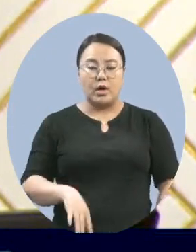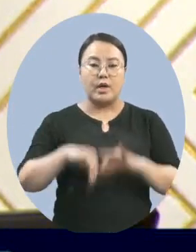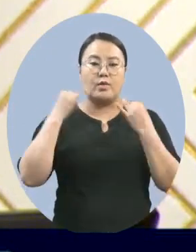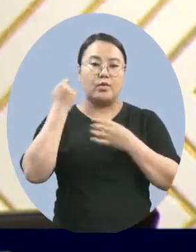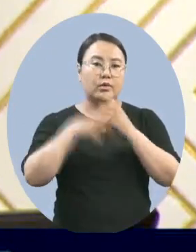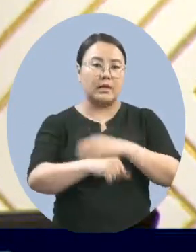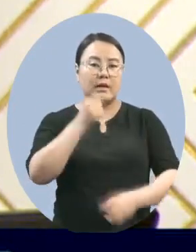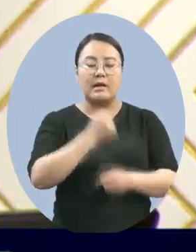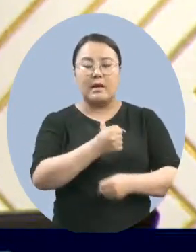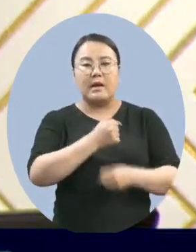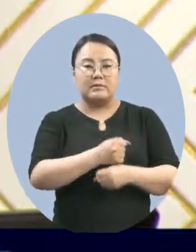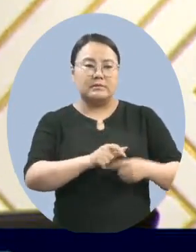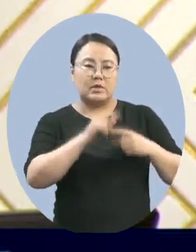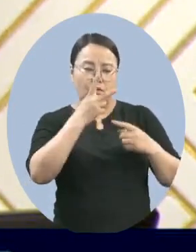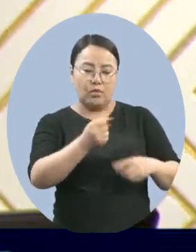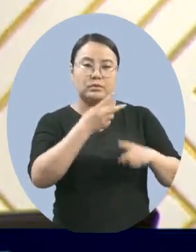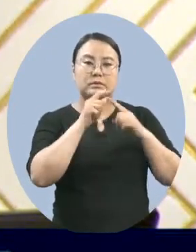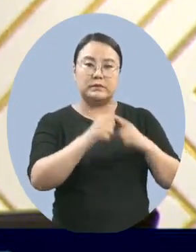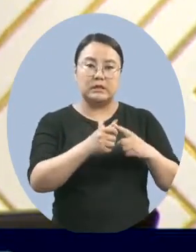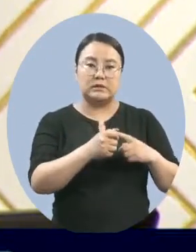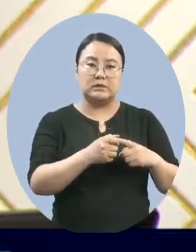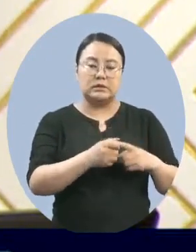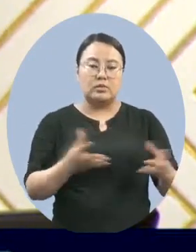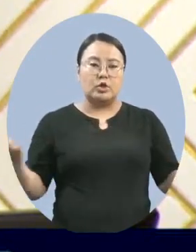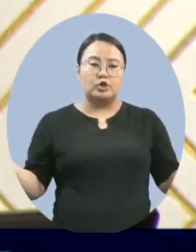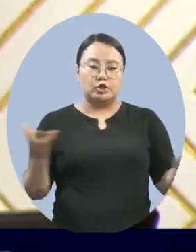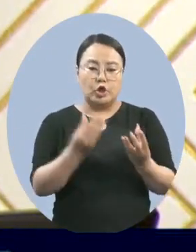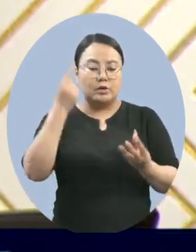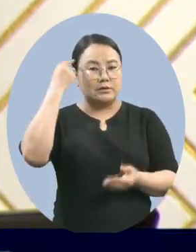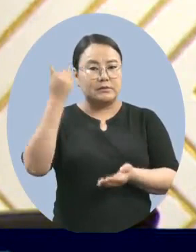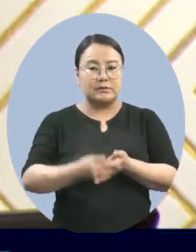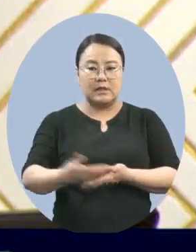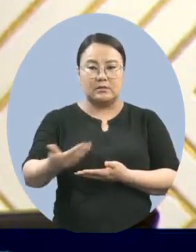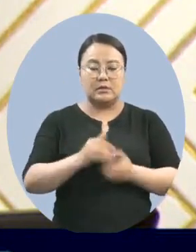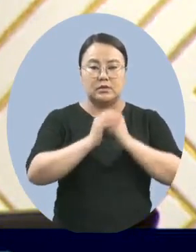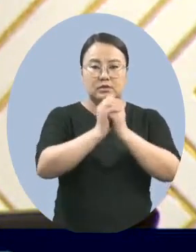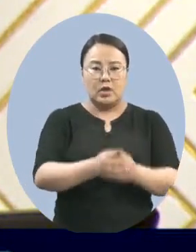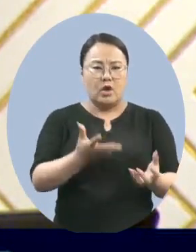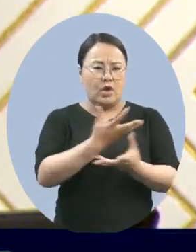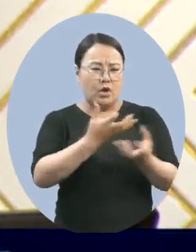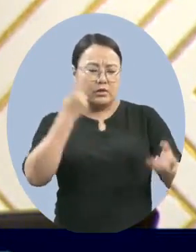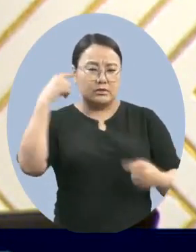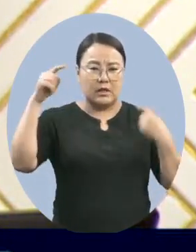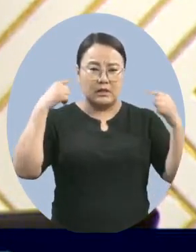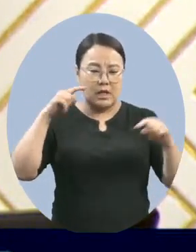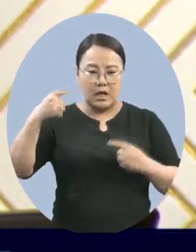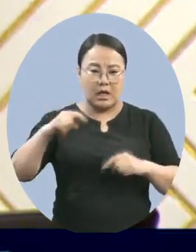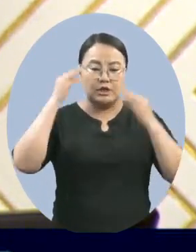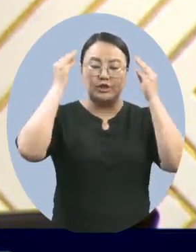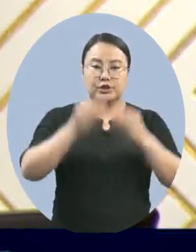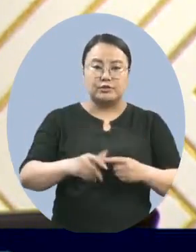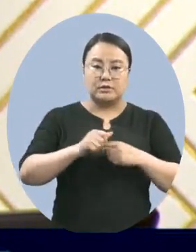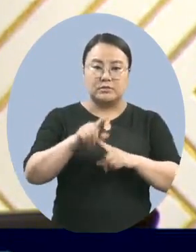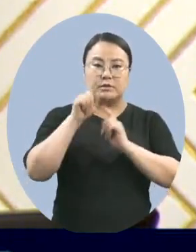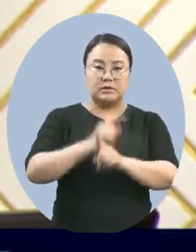улсын хурлын үйл ажиллагааны үндсэн зарчим болох цөөхийн саналыг хүндэтгэж олон ургалч үзэл бодлыг уралдуулан олохын саналаа шийдвэрлэх